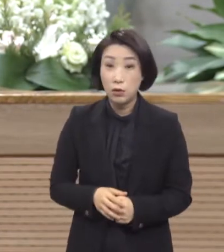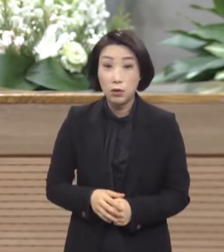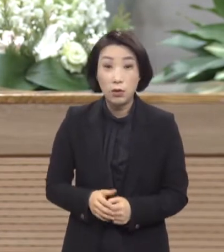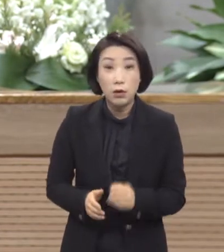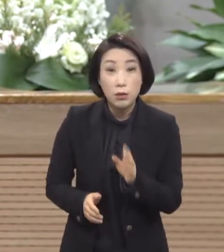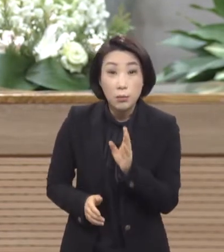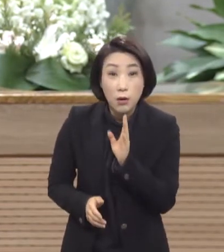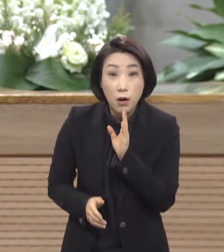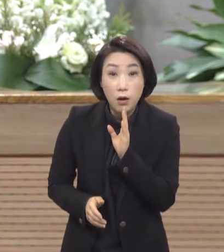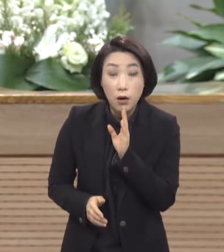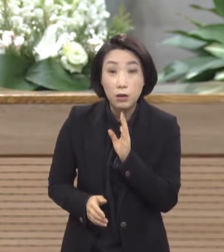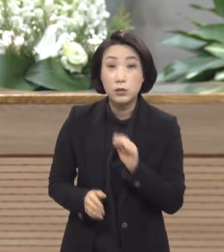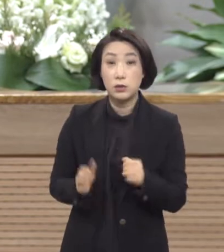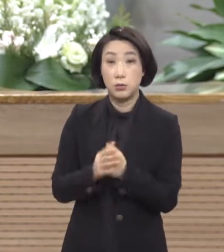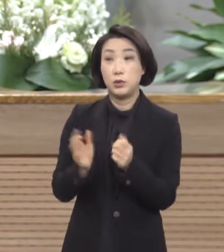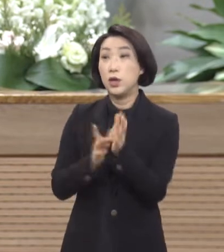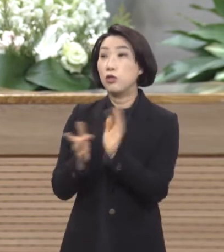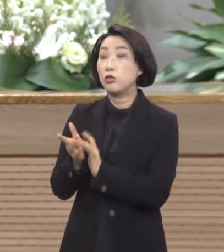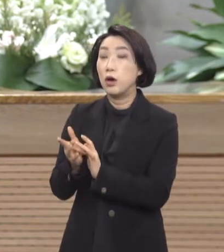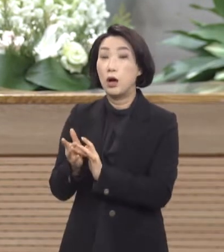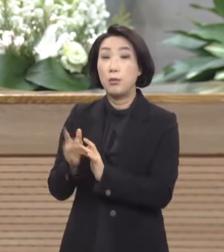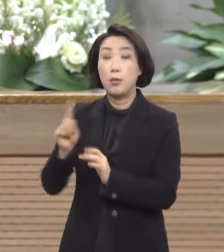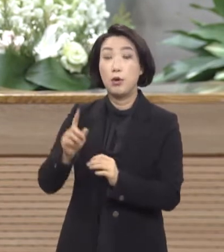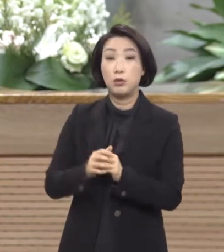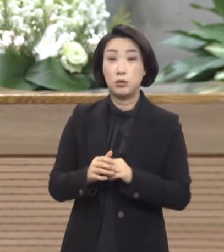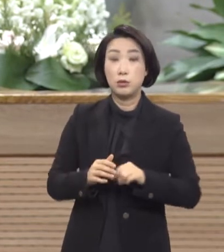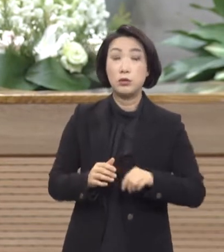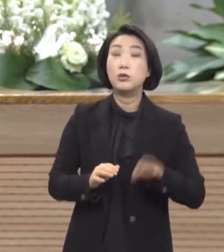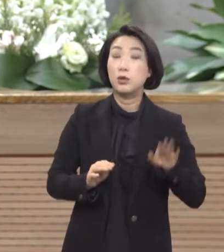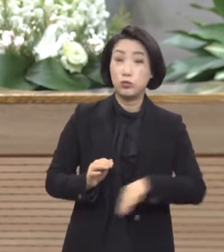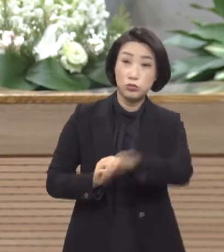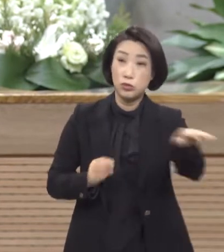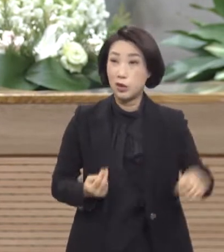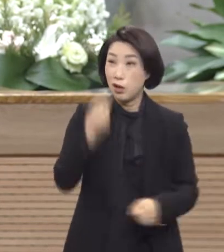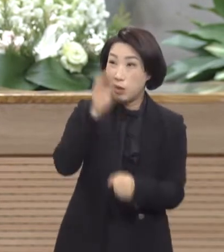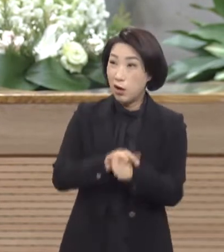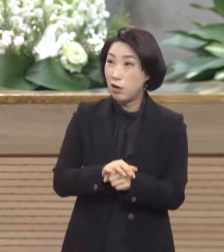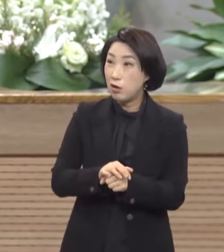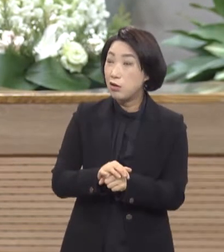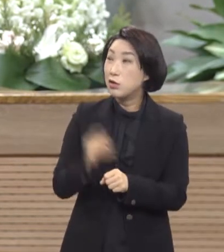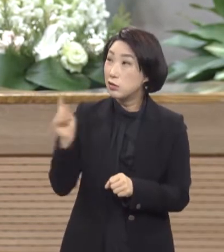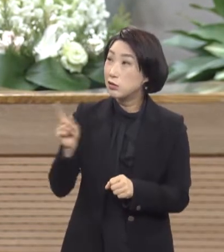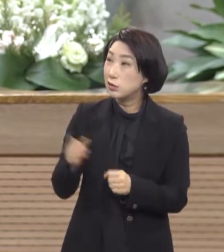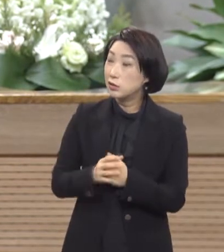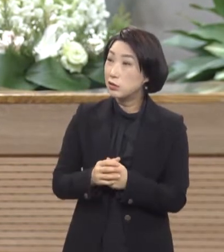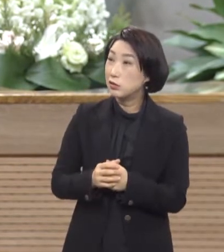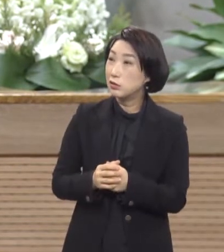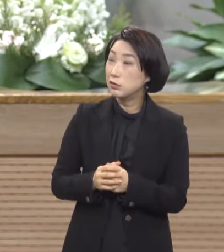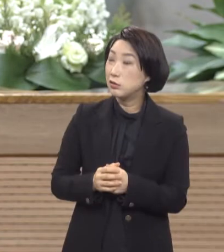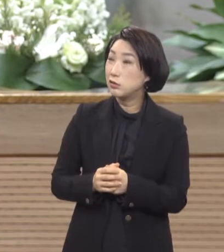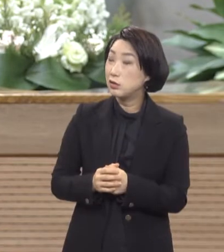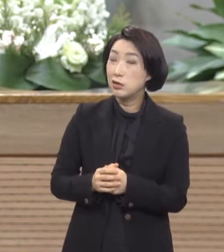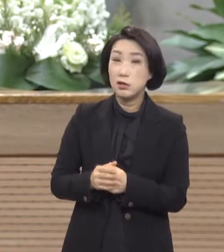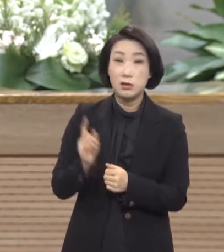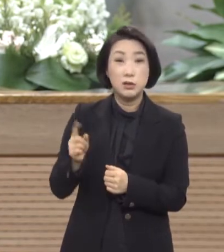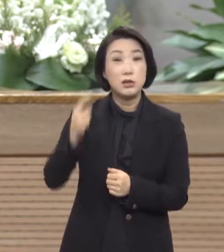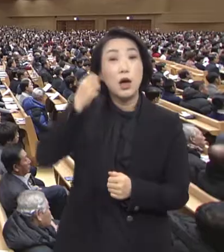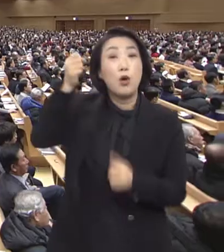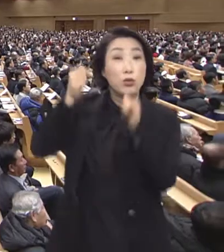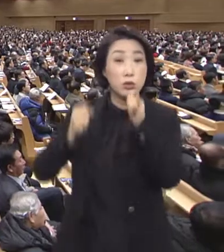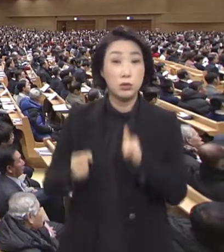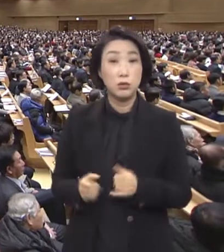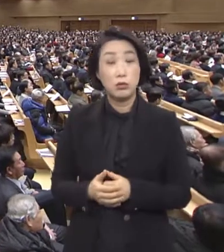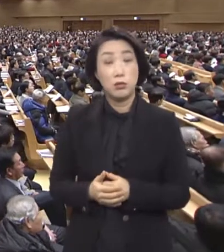때문에 마치 예수님이 자기들에게 뒤집어 씌워 중상 모략하는 줄로 알았다 그